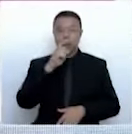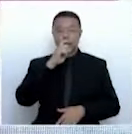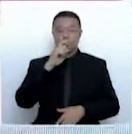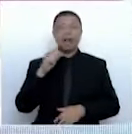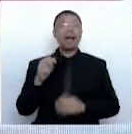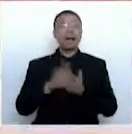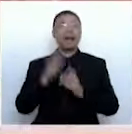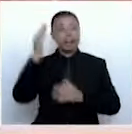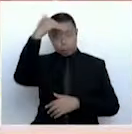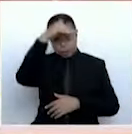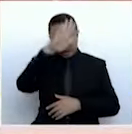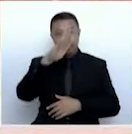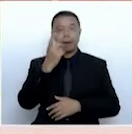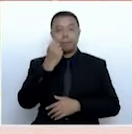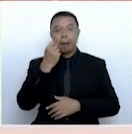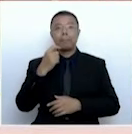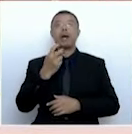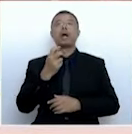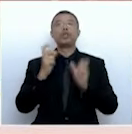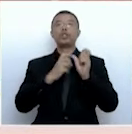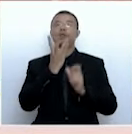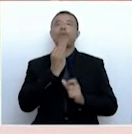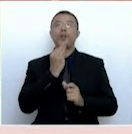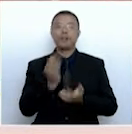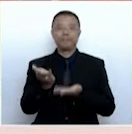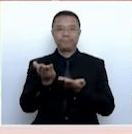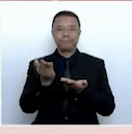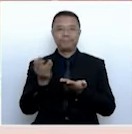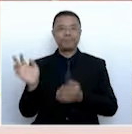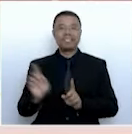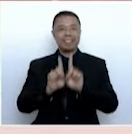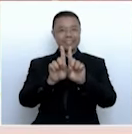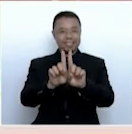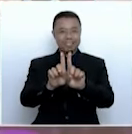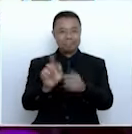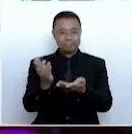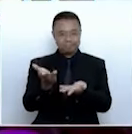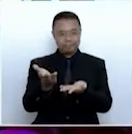Haji Muhammad Ridwan Kamil dan Bapak Haji Suswono. Kami persilakan maju ke depan, Pak.